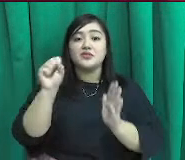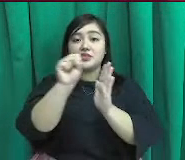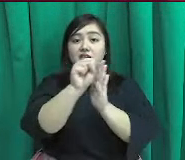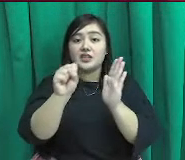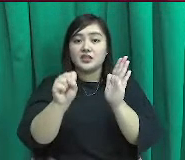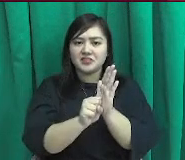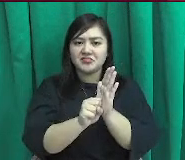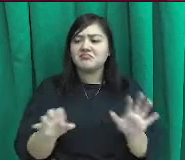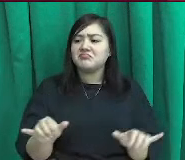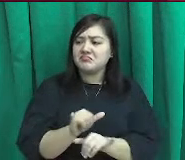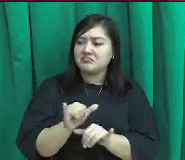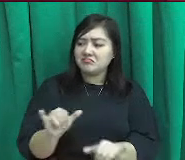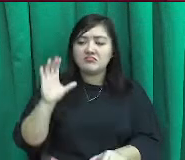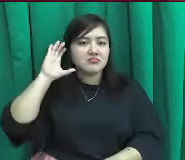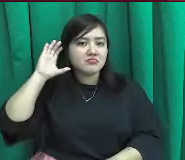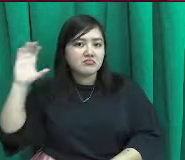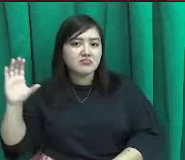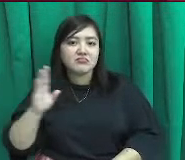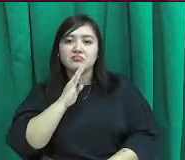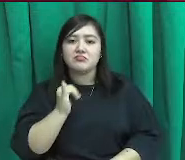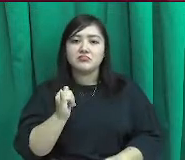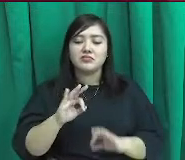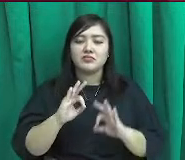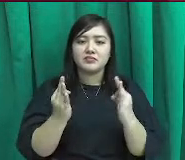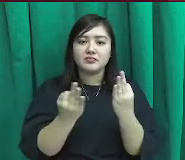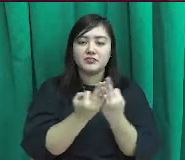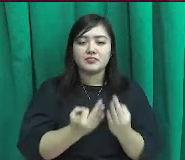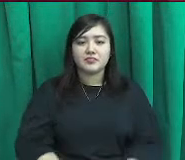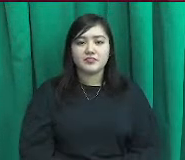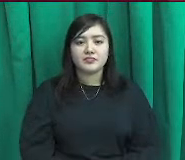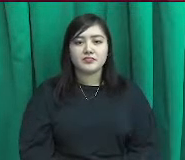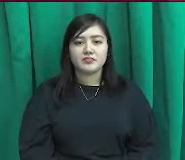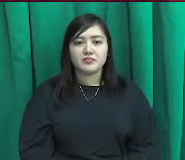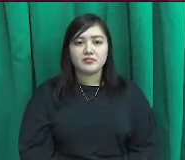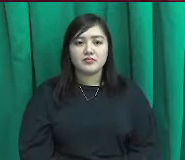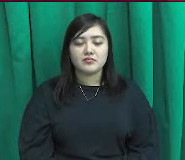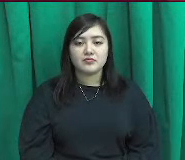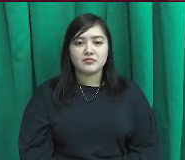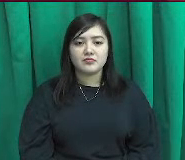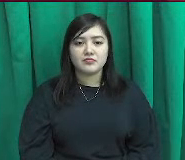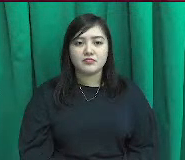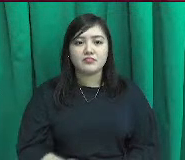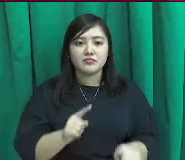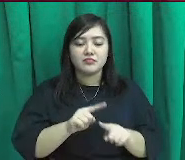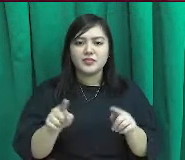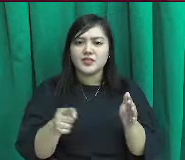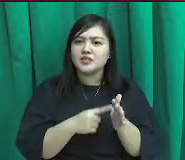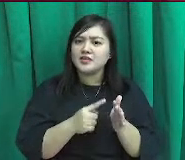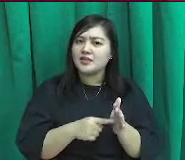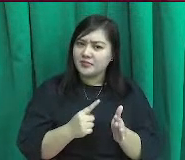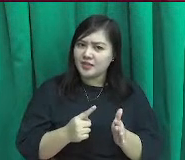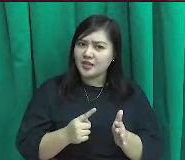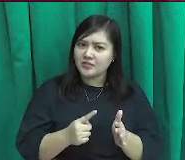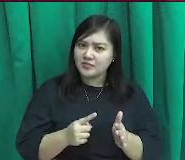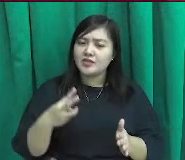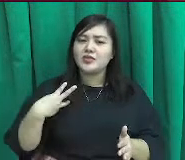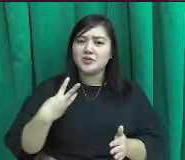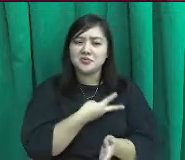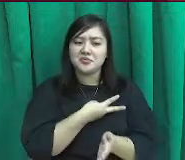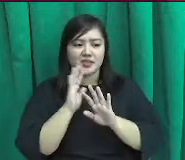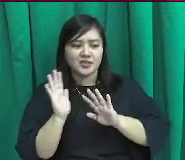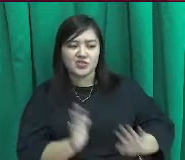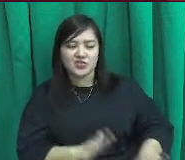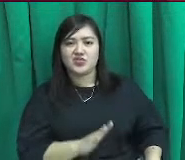natin eh. Kaya minsan na out of yes. temper tayo. Kaya minsan na out of temper tayo. Kasi nasasabihin natin, parehas naman tayo. Narinig nyo naman yung sinabi ni